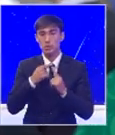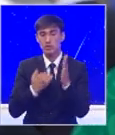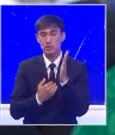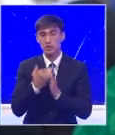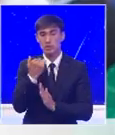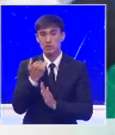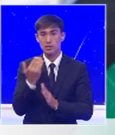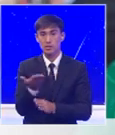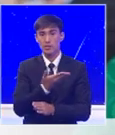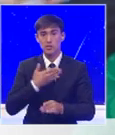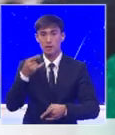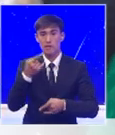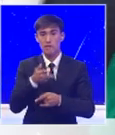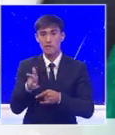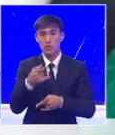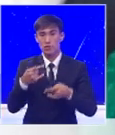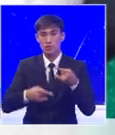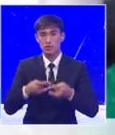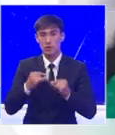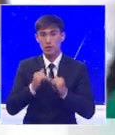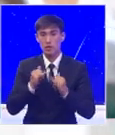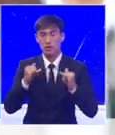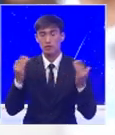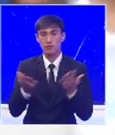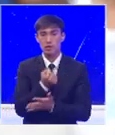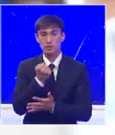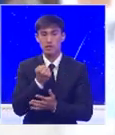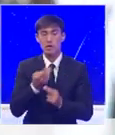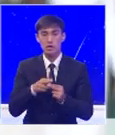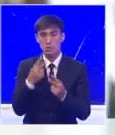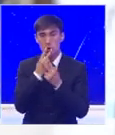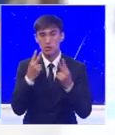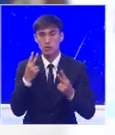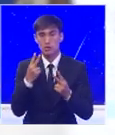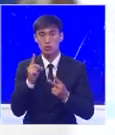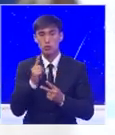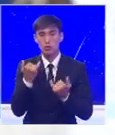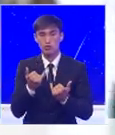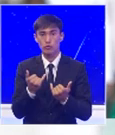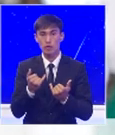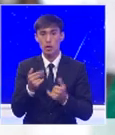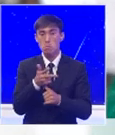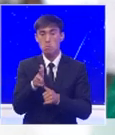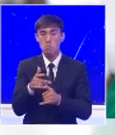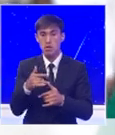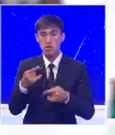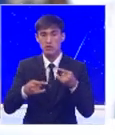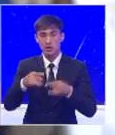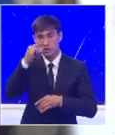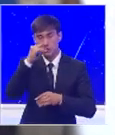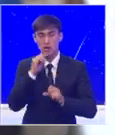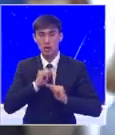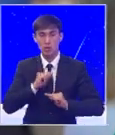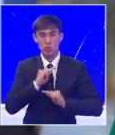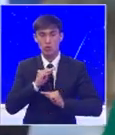Наша медиасфера очень успешно развивается, и это показатель того, что сегодня медиасфера Казахстана работает не только